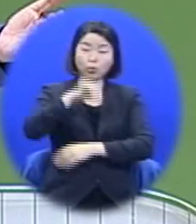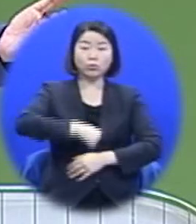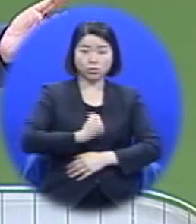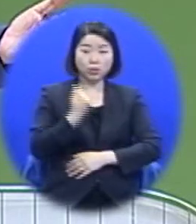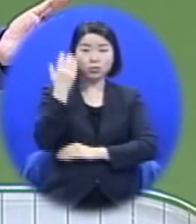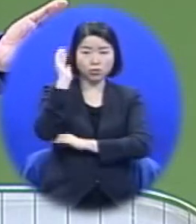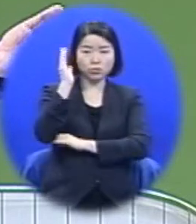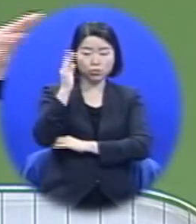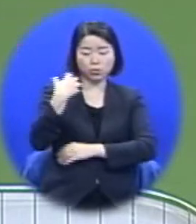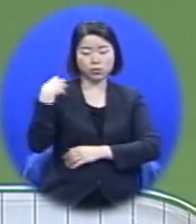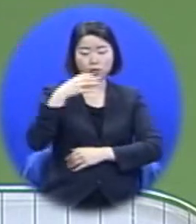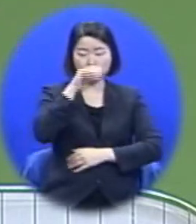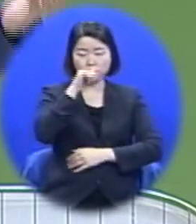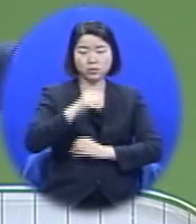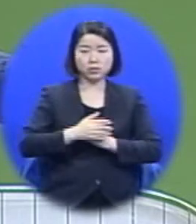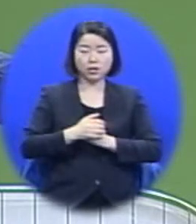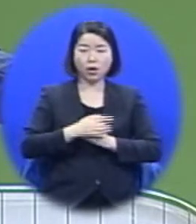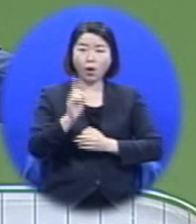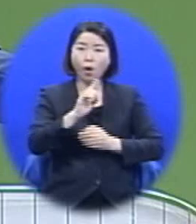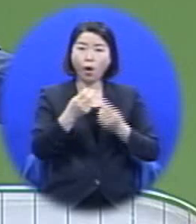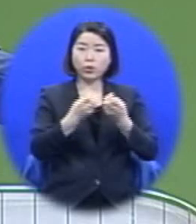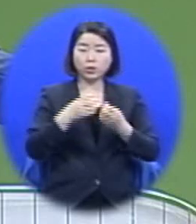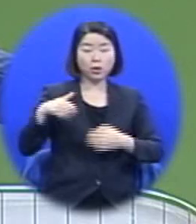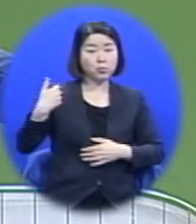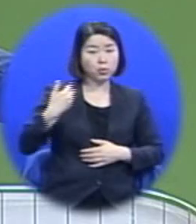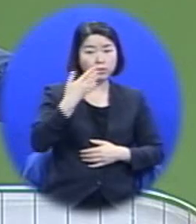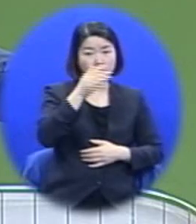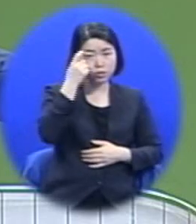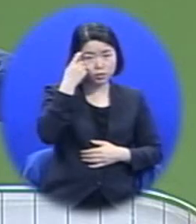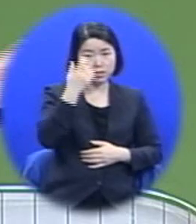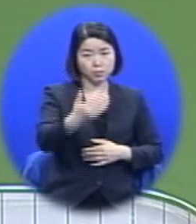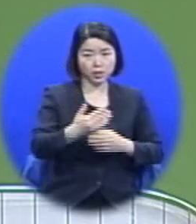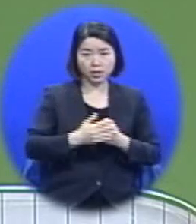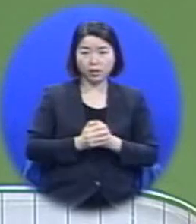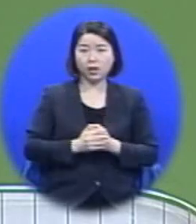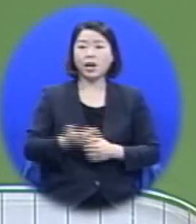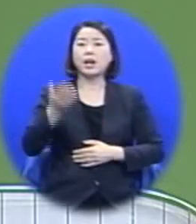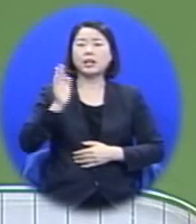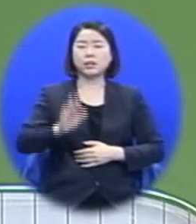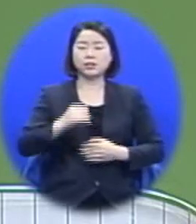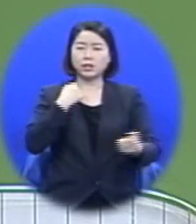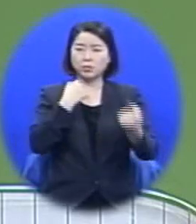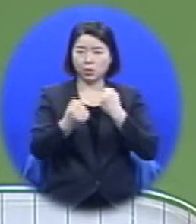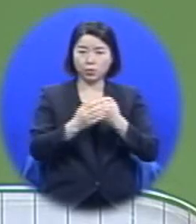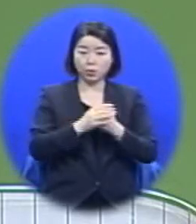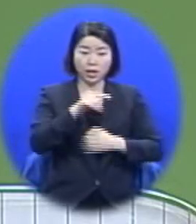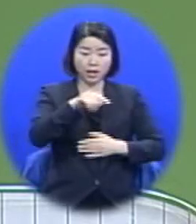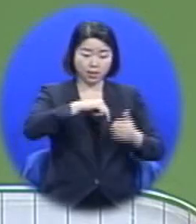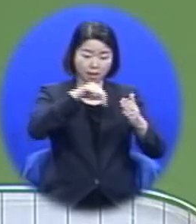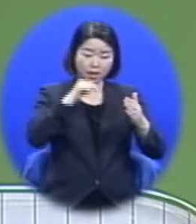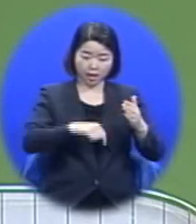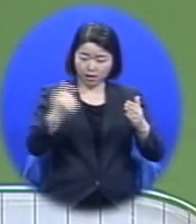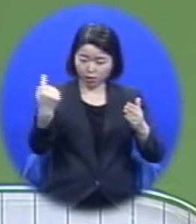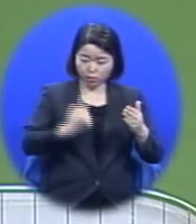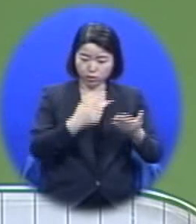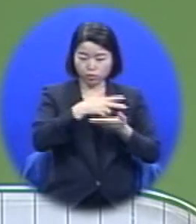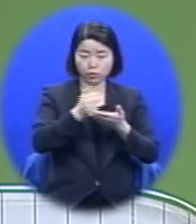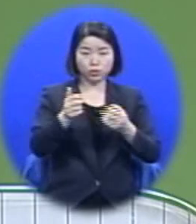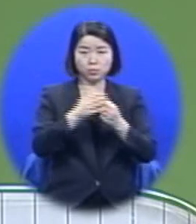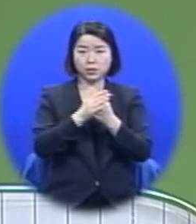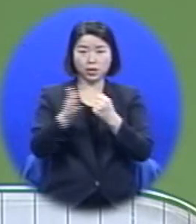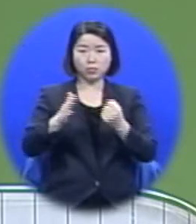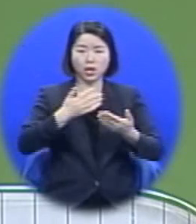했어요 어떻게 모른다고 할 수 있어요 그런데서 한번도 그 내 안에 오신 주님으로 인해서